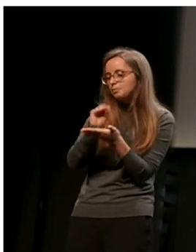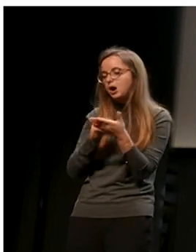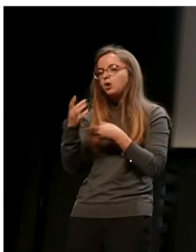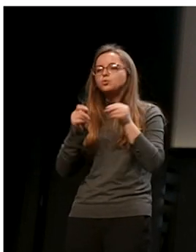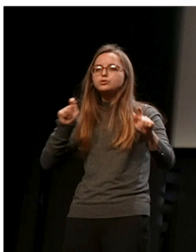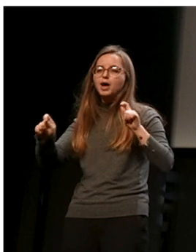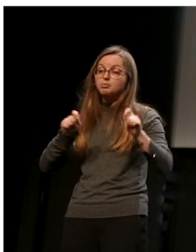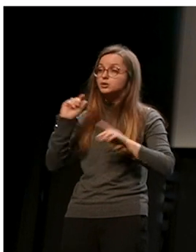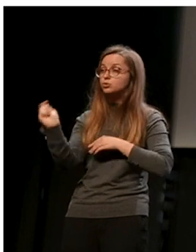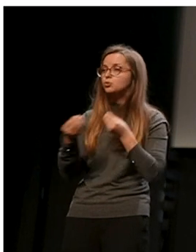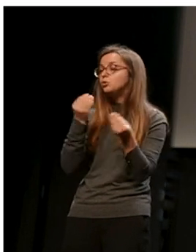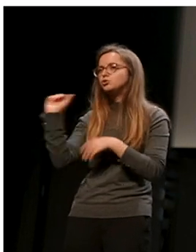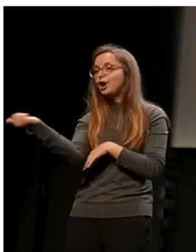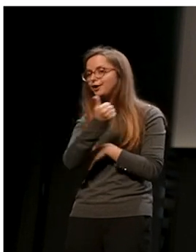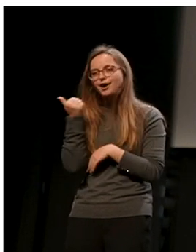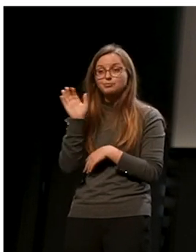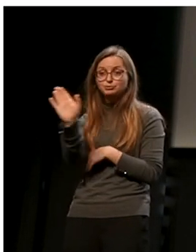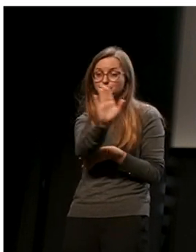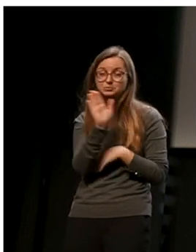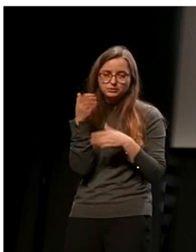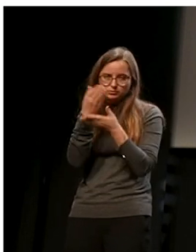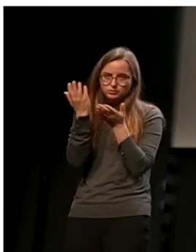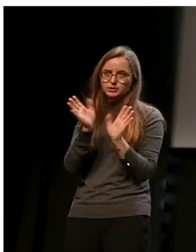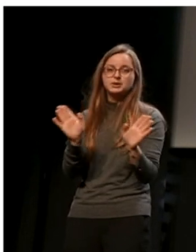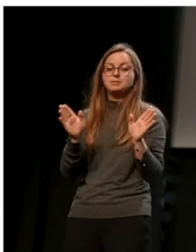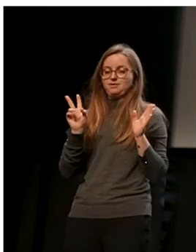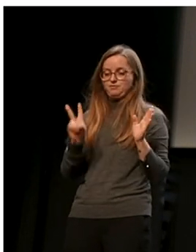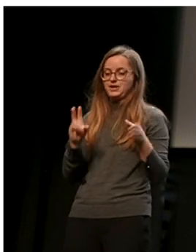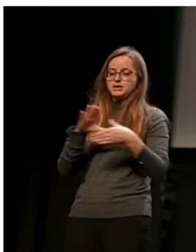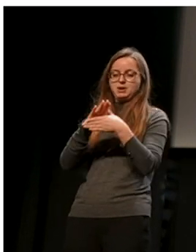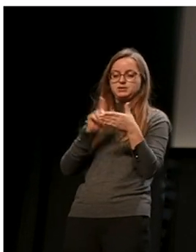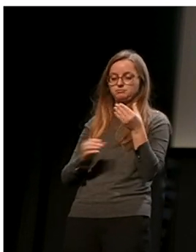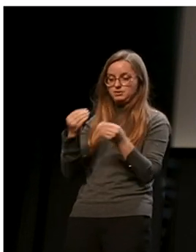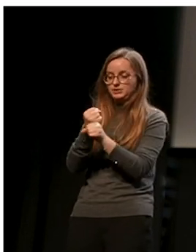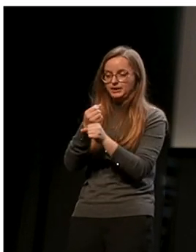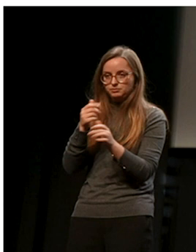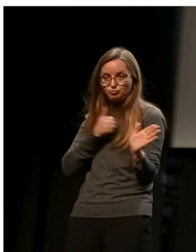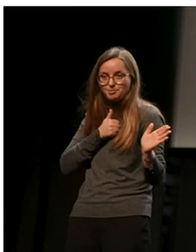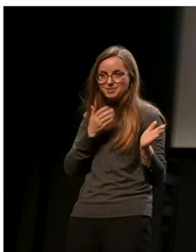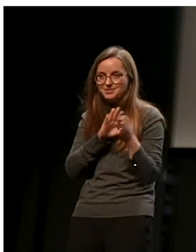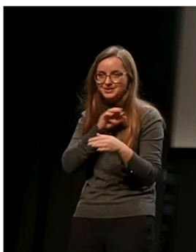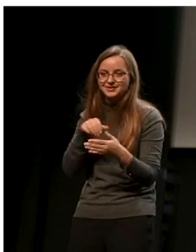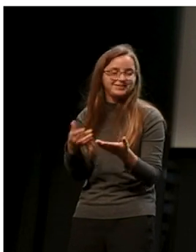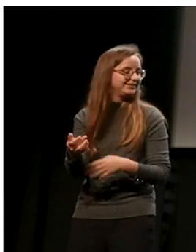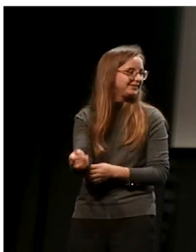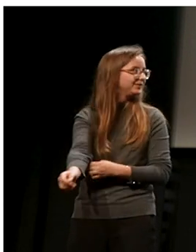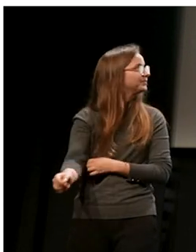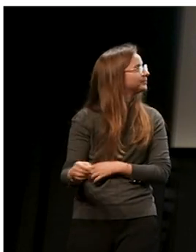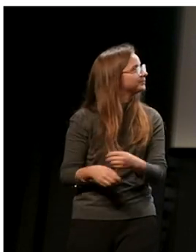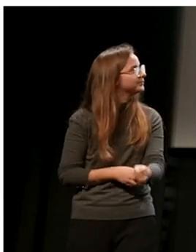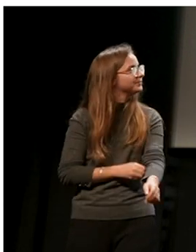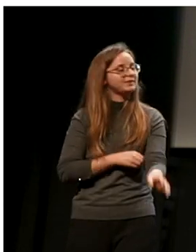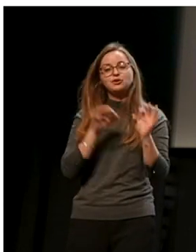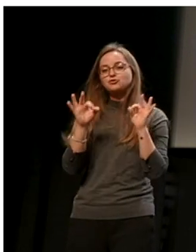voulez, puisque de toute façon, après, il faut la recadrer, il faut la finir, cette image. Donc, c'est plutôt, moi, je le vois vraiment, moi, je suis assez optimiste là-dessus, c'est plutôt un